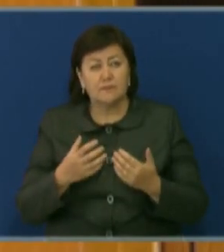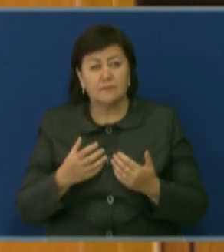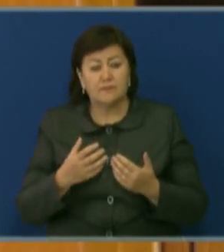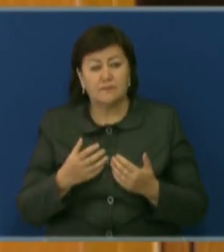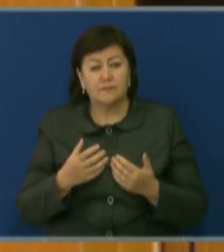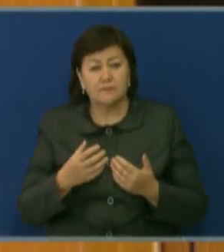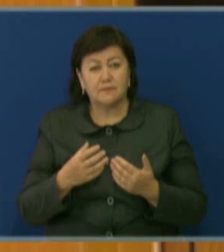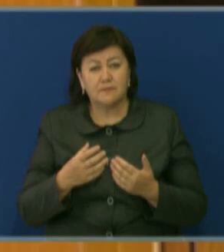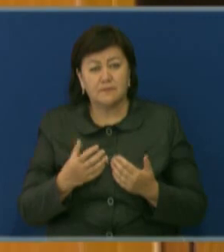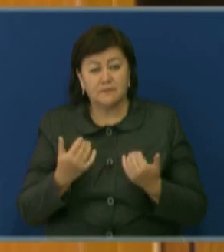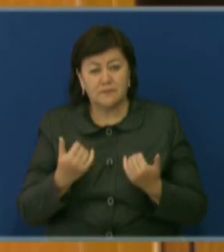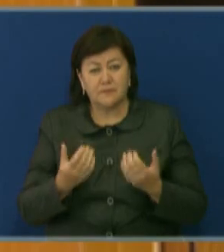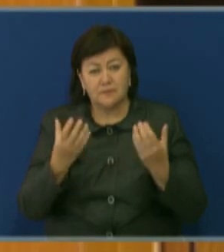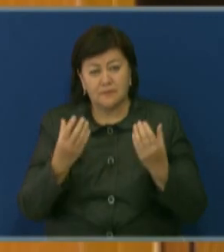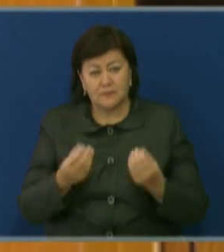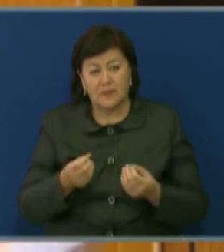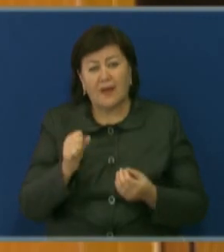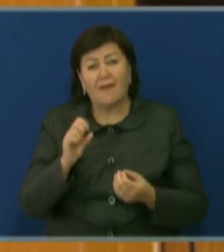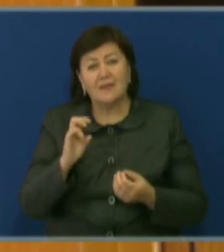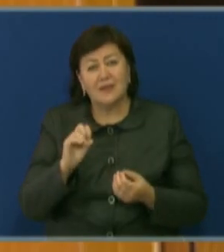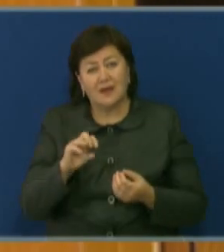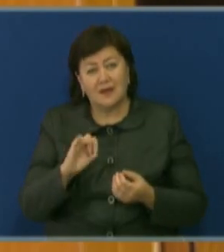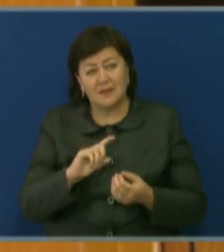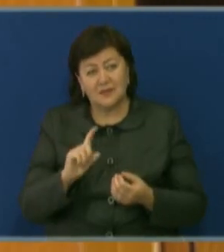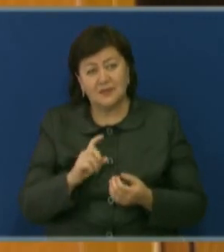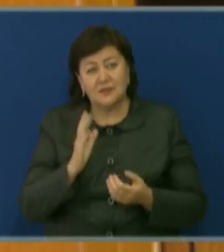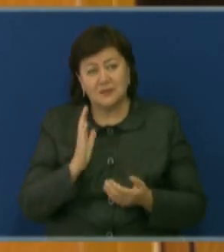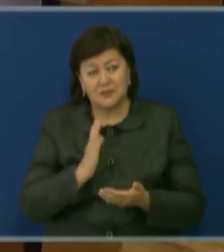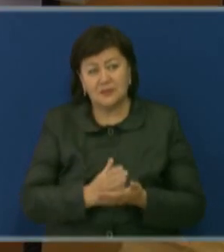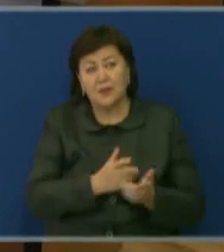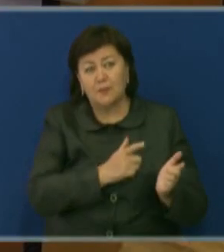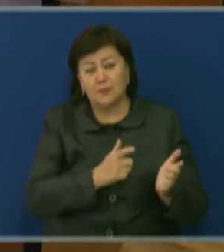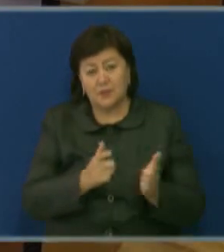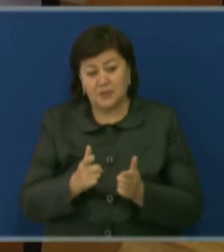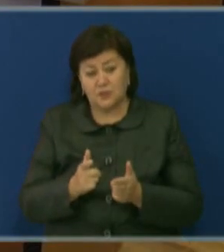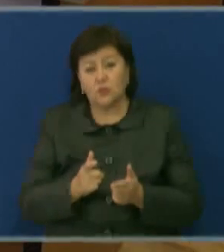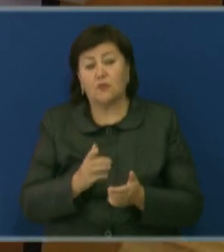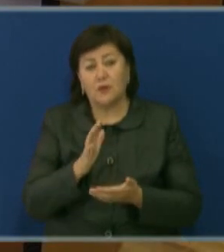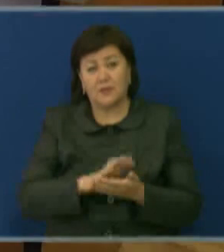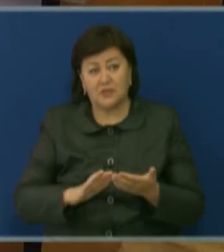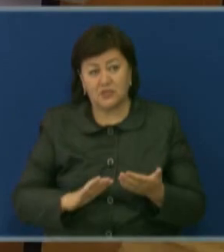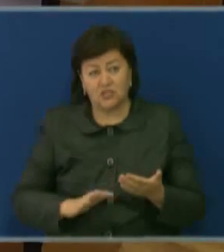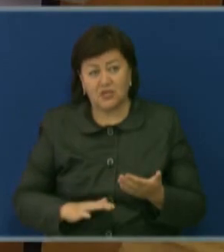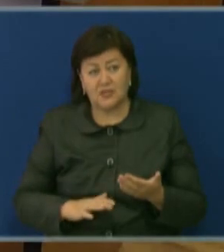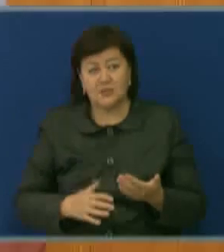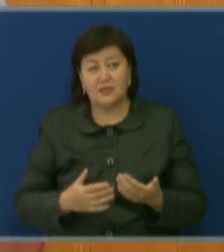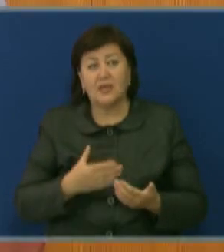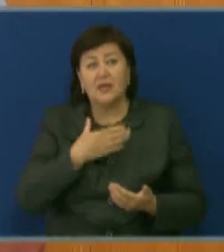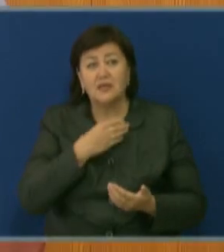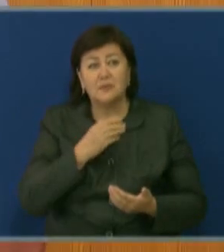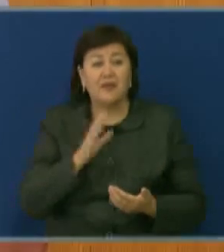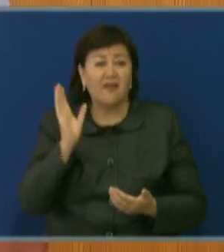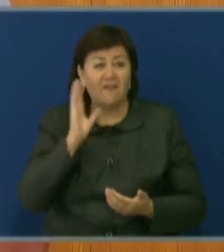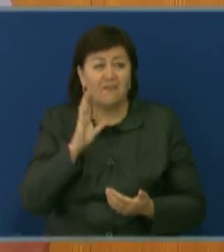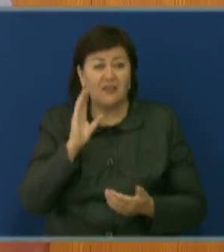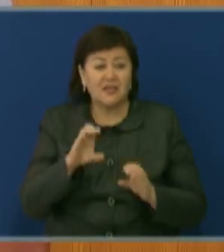Проведено обследование. На сегодняшний день анализ у нас имеется, и у нас подготовка идет. А по словам технического директора предприятия «Семей Водоканал»,